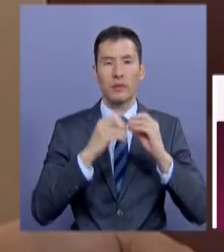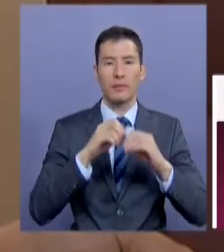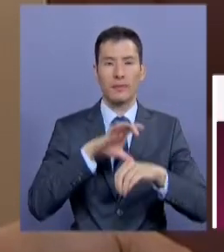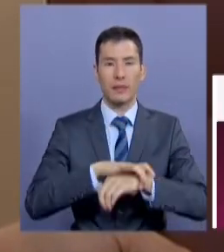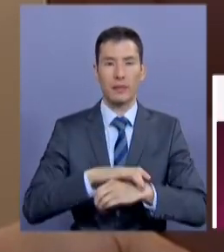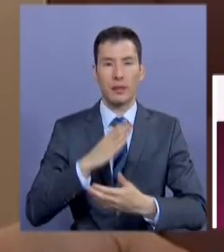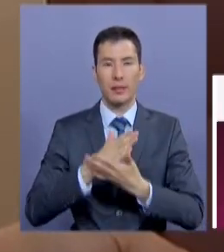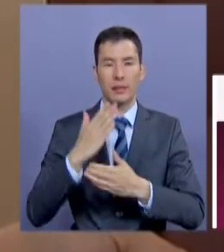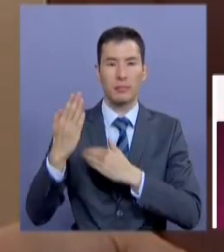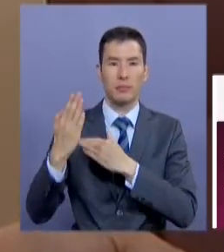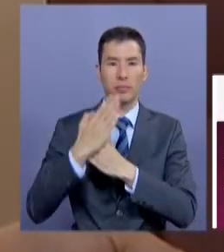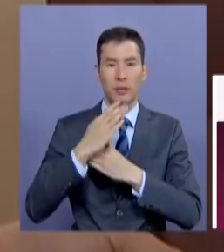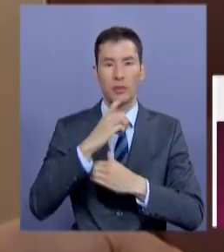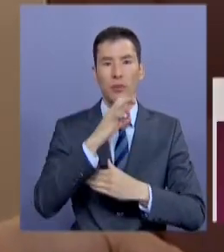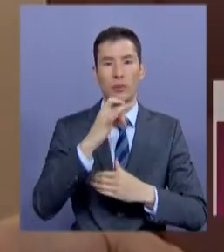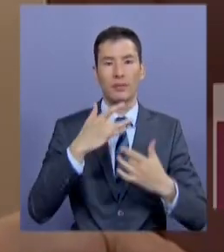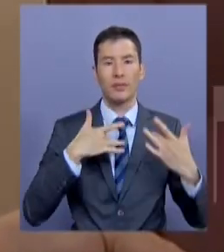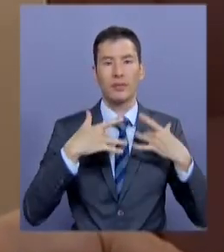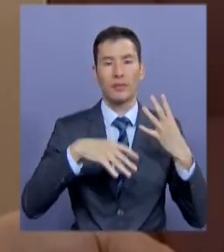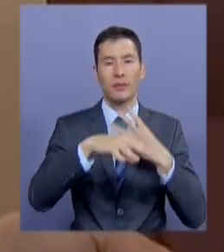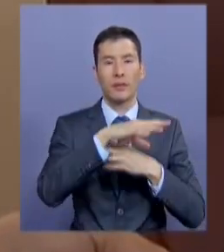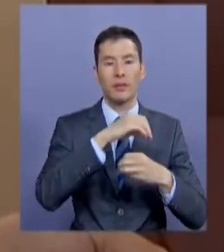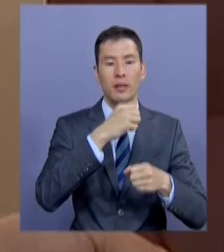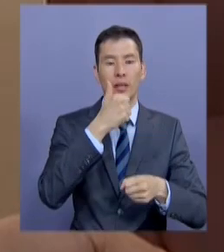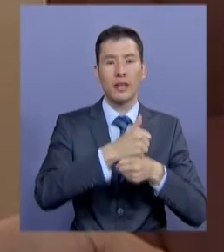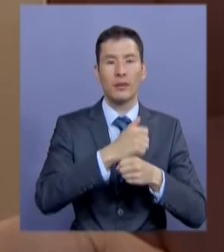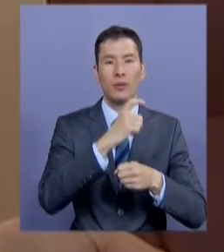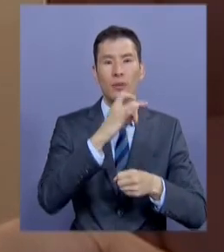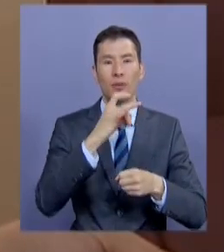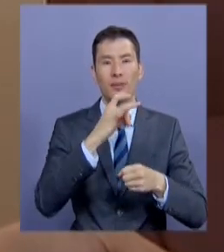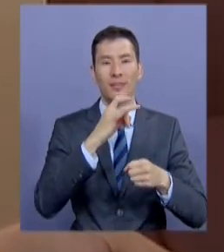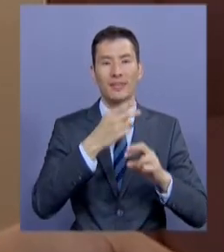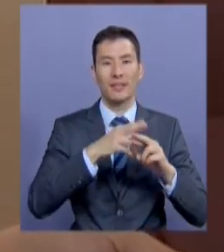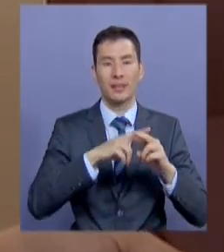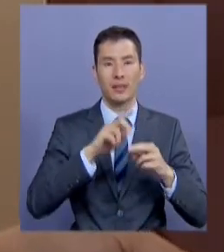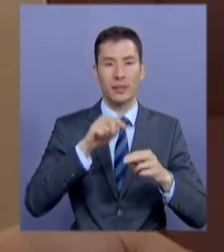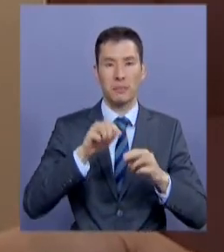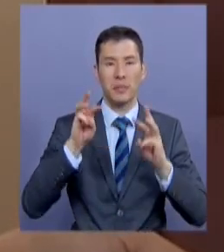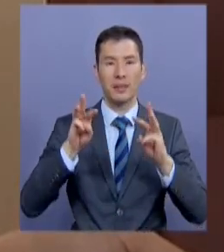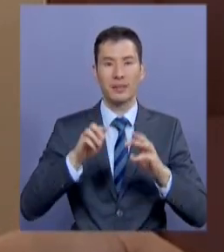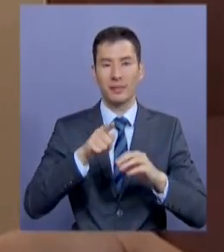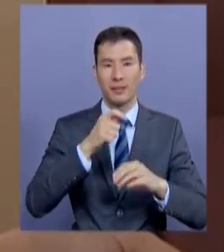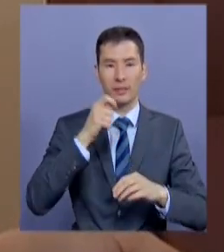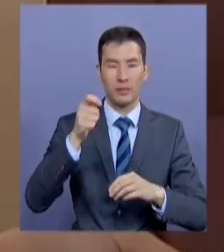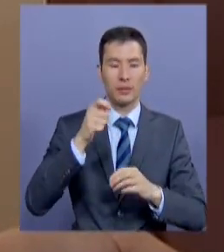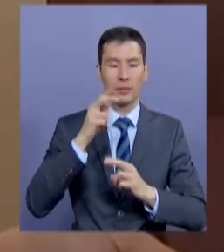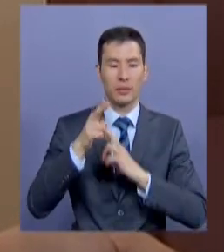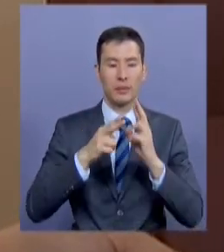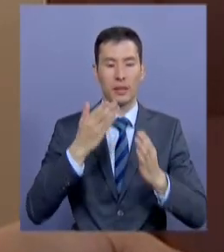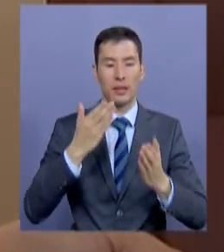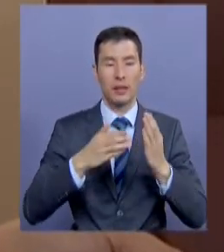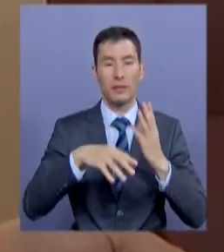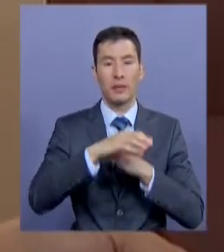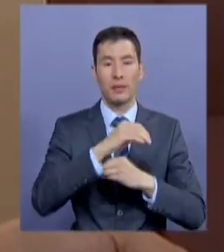негізінде бұйрық шықты. Тіпті хор әртістері тарапынан да басты хормейстердің үстінен министрлікке дейін шағым түскен кездерде болған. Егер бұл